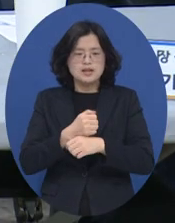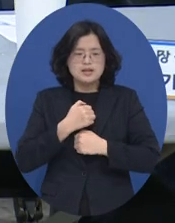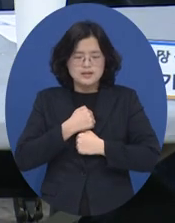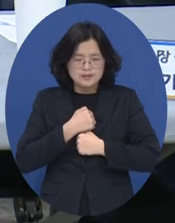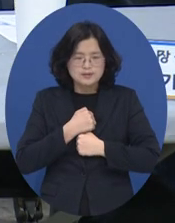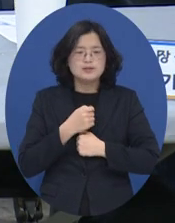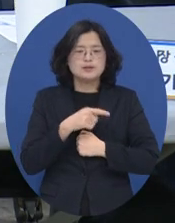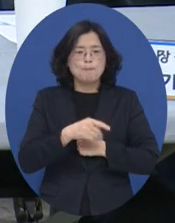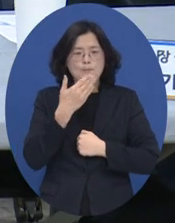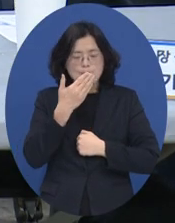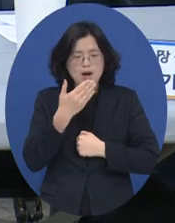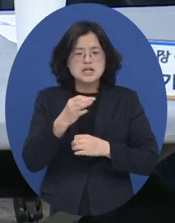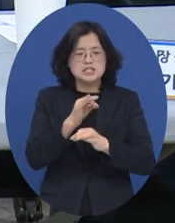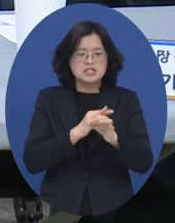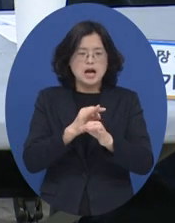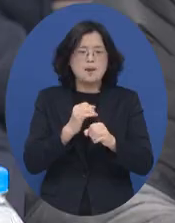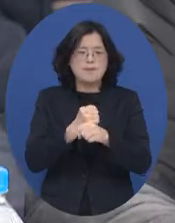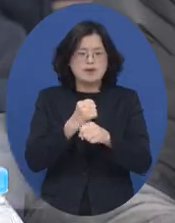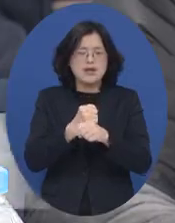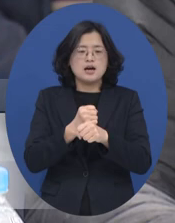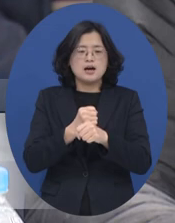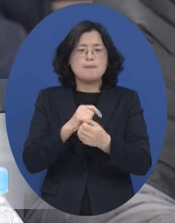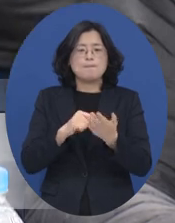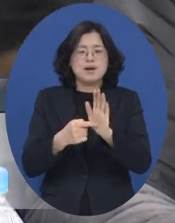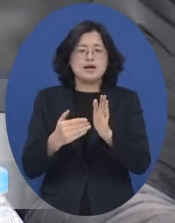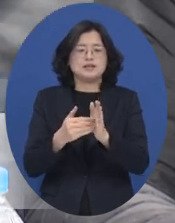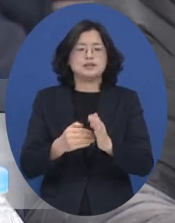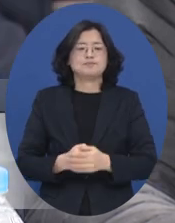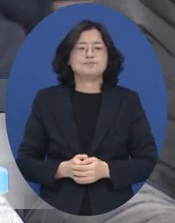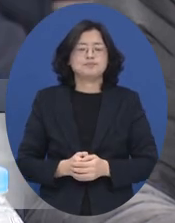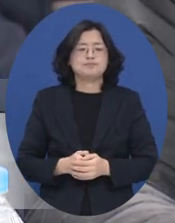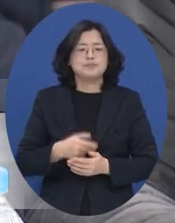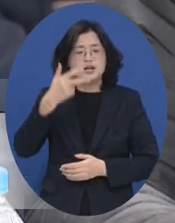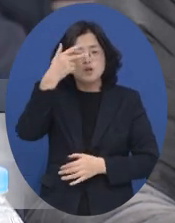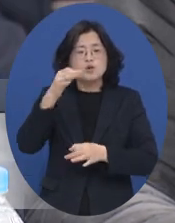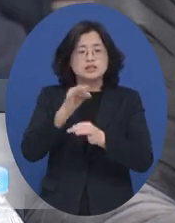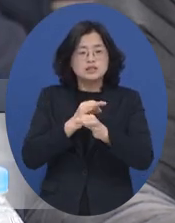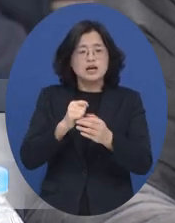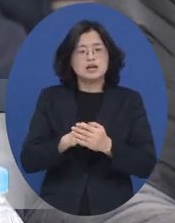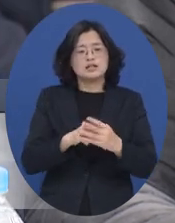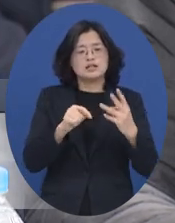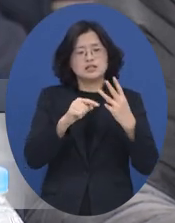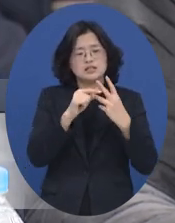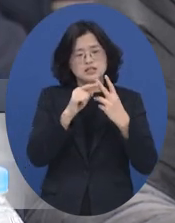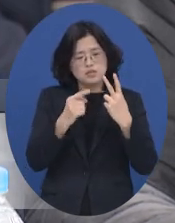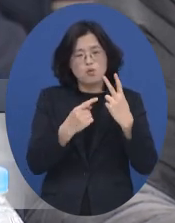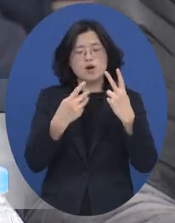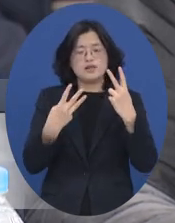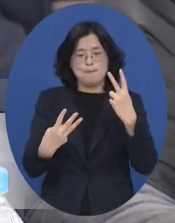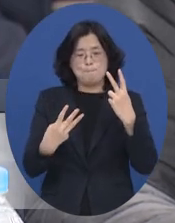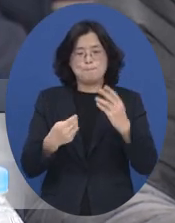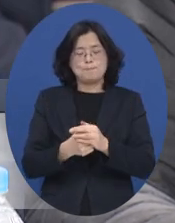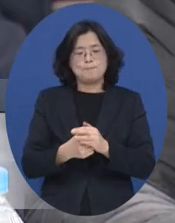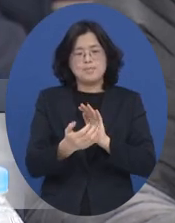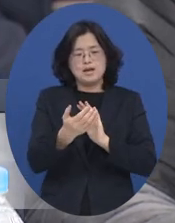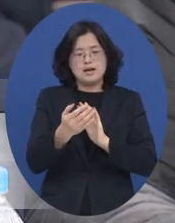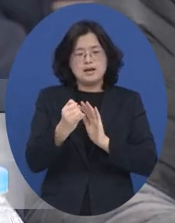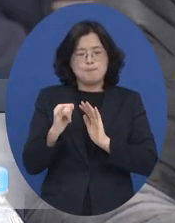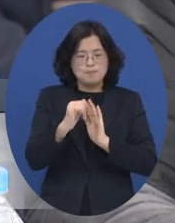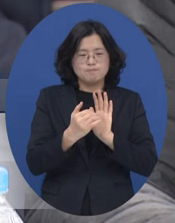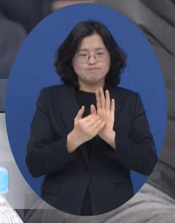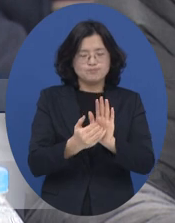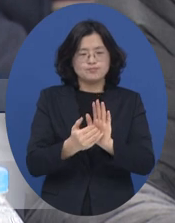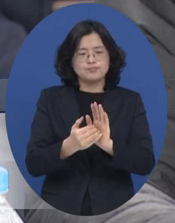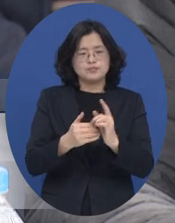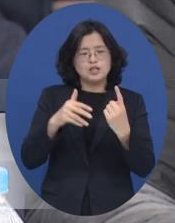전통시장을 만들겠다고 다짐했습니다. 전통시장 우리가 2월 3일 날부터 소독을 계속 주